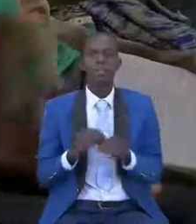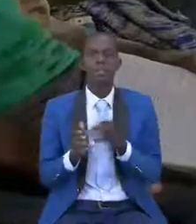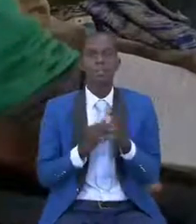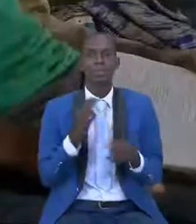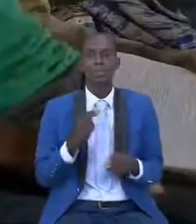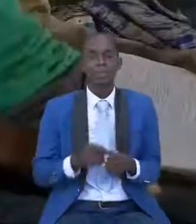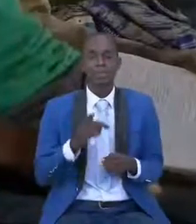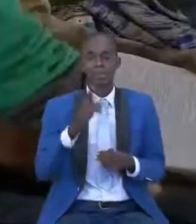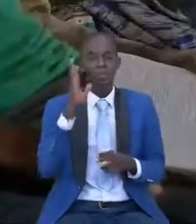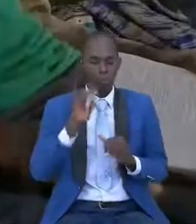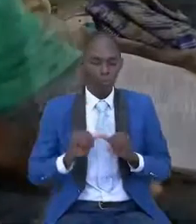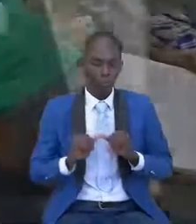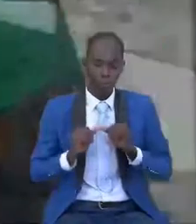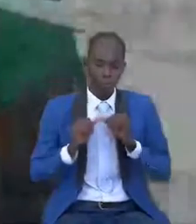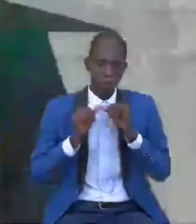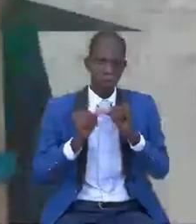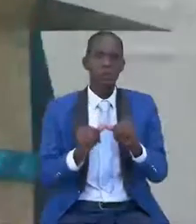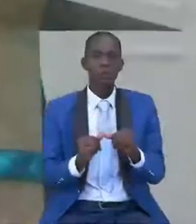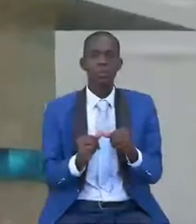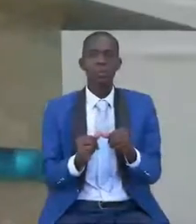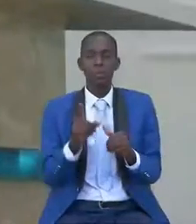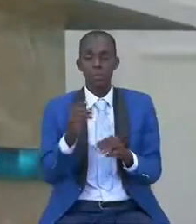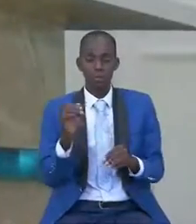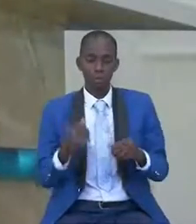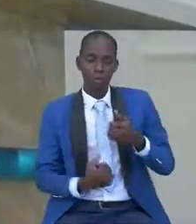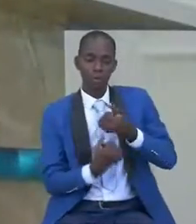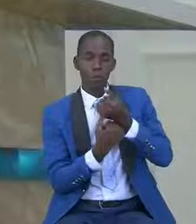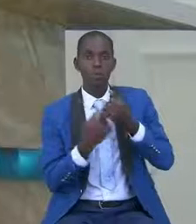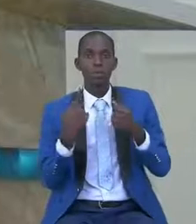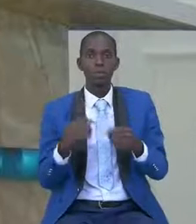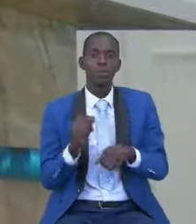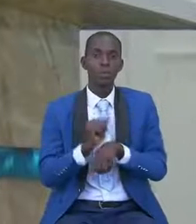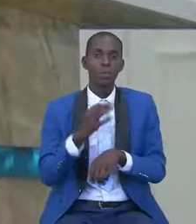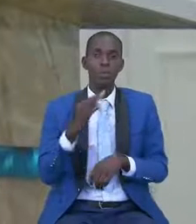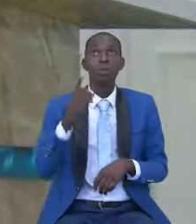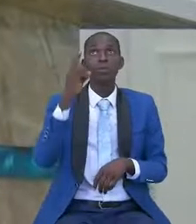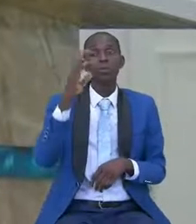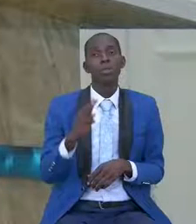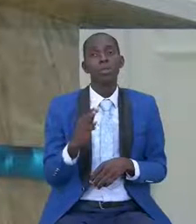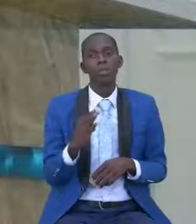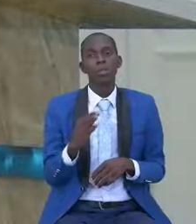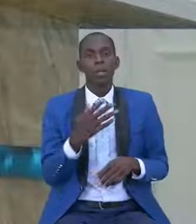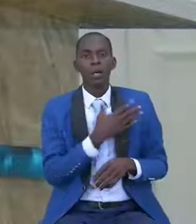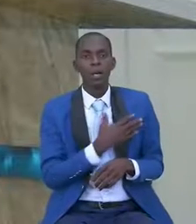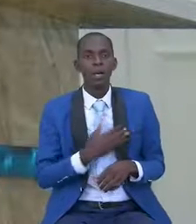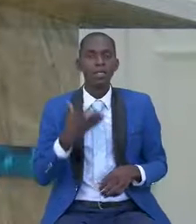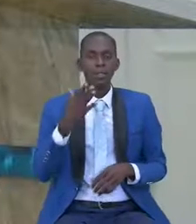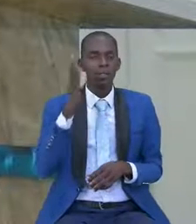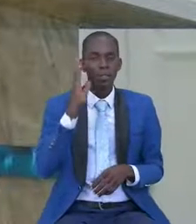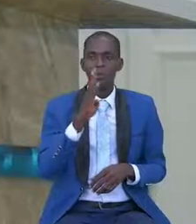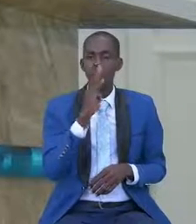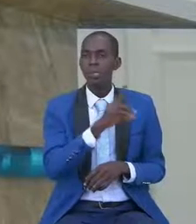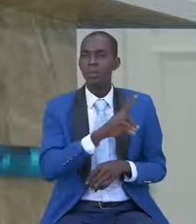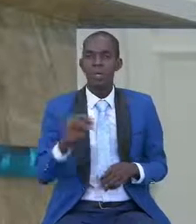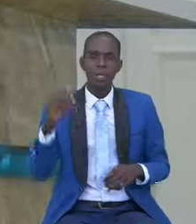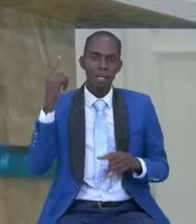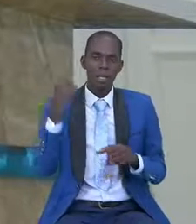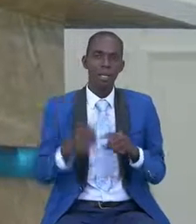Tu contribues au royaume de Dieu de façon mesurable et il n'y aura pas de faim.